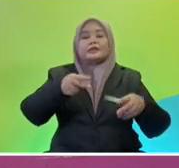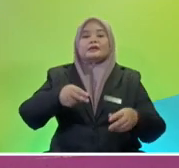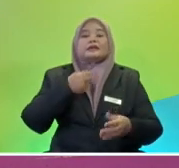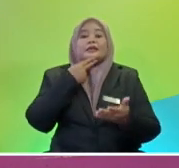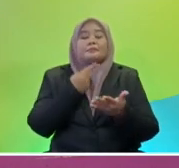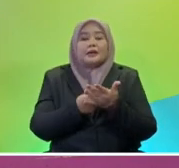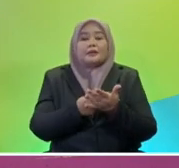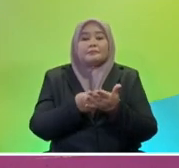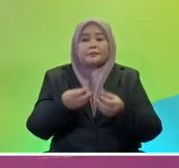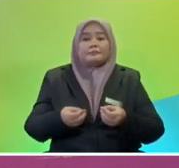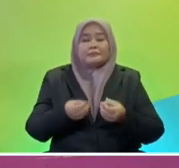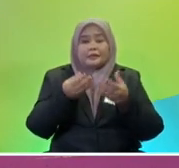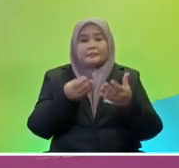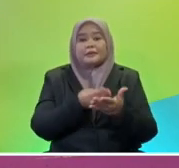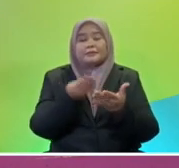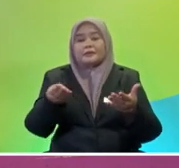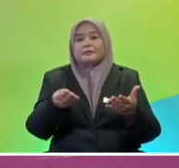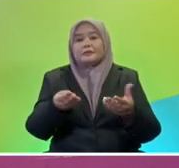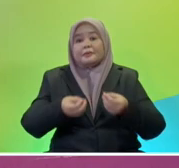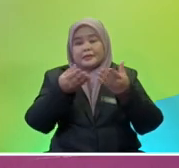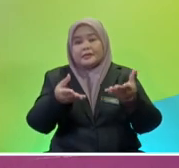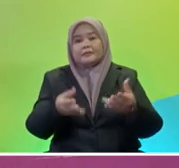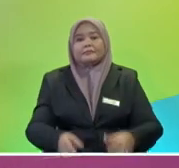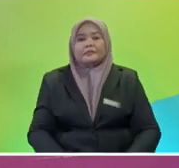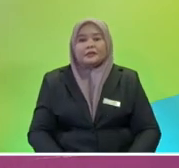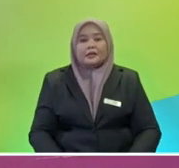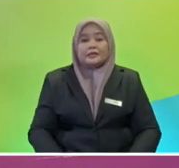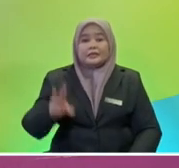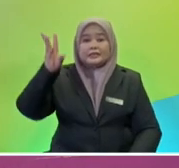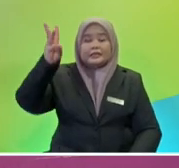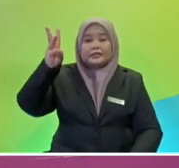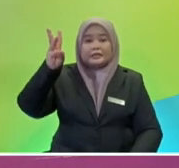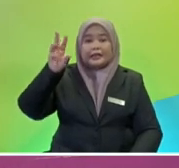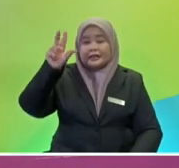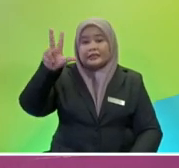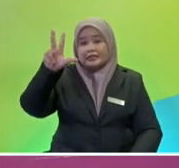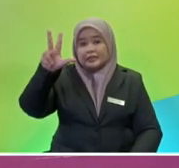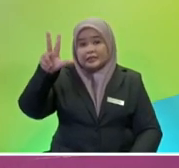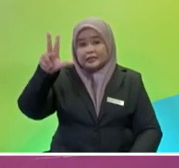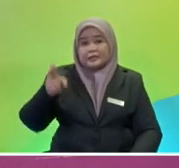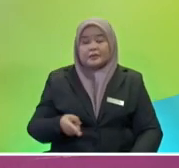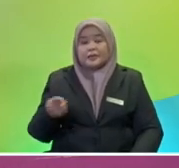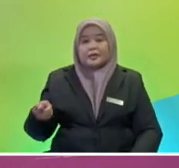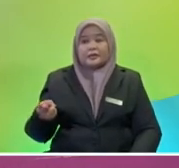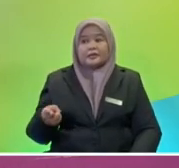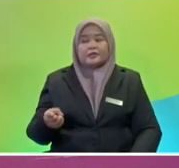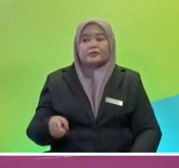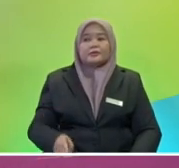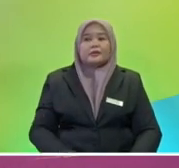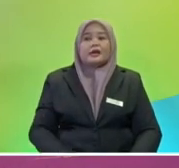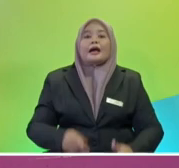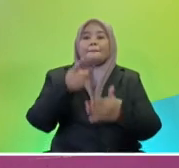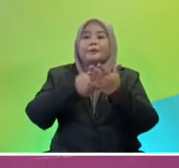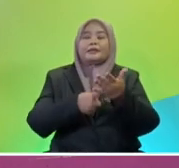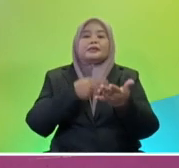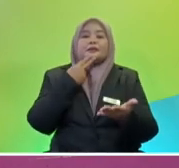memberiku data gurunya tiga kaidah ada tiga instrumen pencak Siren di situ kemudian contohnya Terangkan dulu hikmah